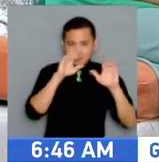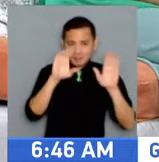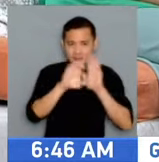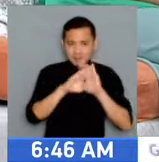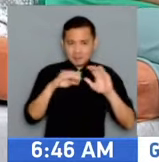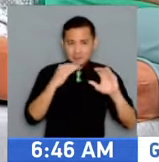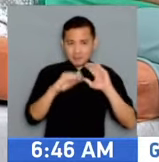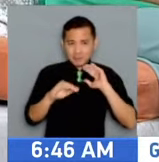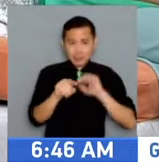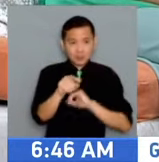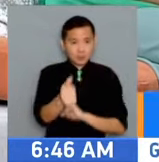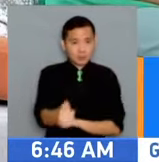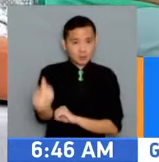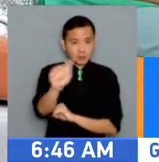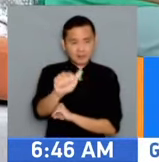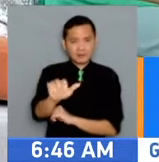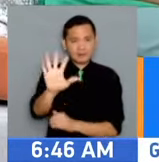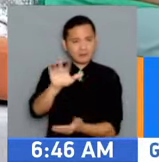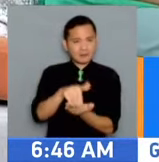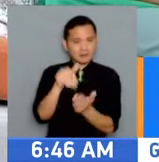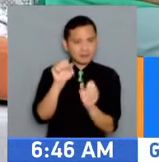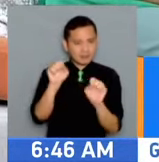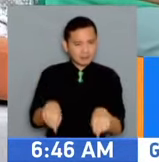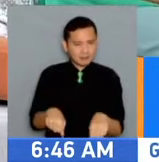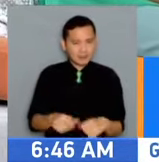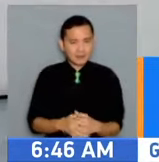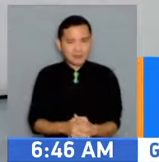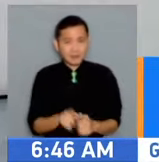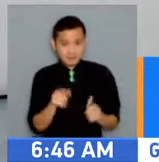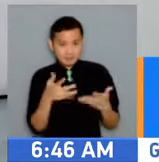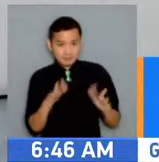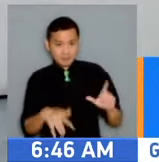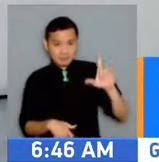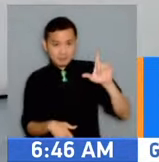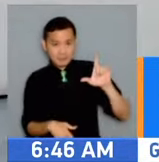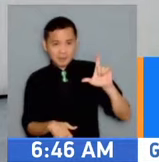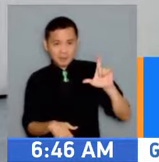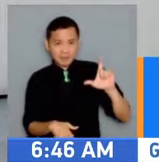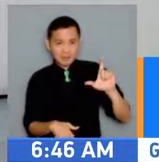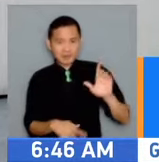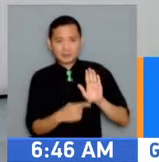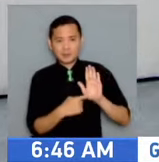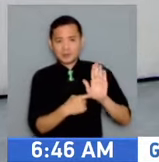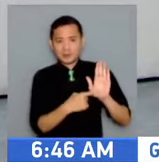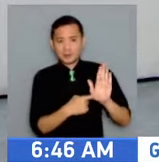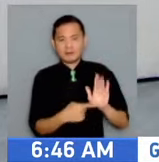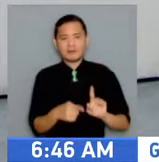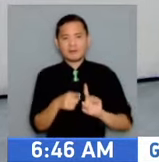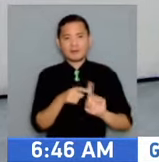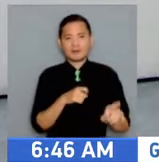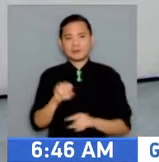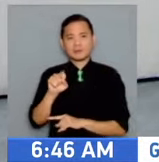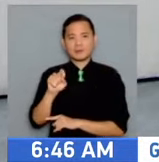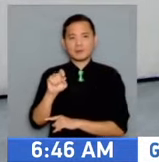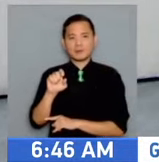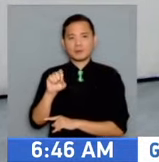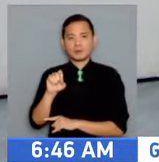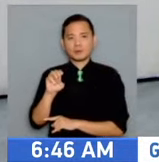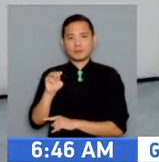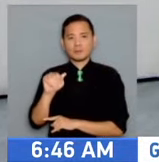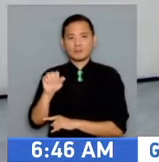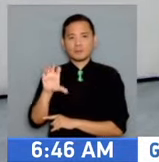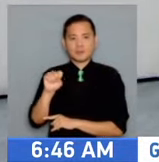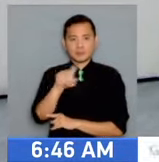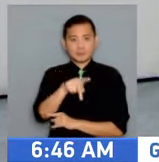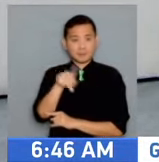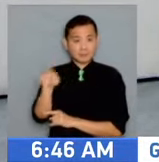cash. At may mga nakapag-selfie na watching from Santo Tomas, Pampanga at nakapag-selfie na si Jo Salvia.